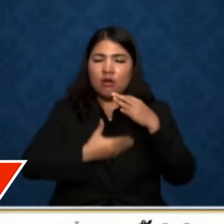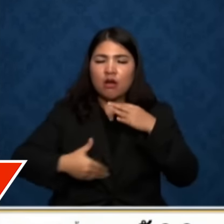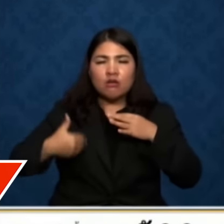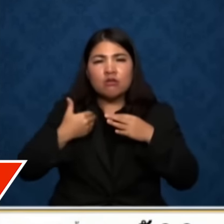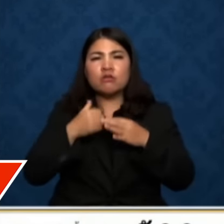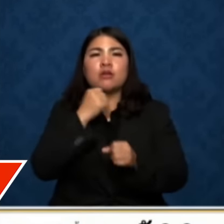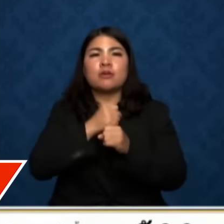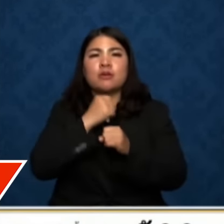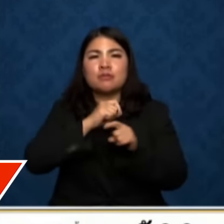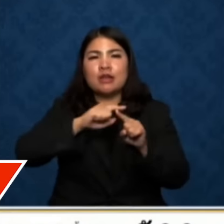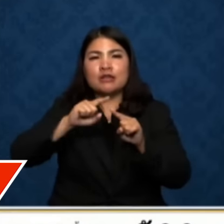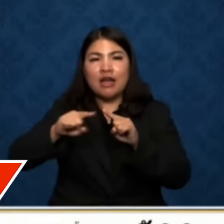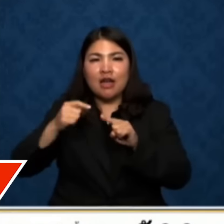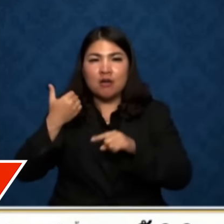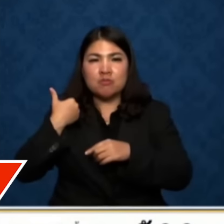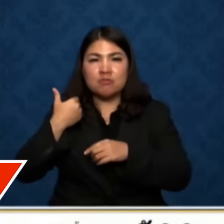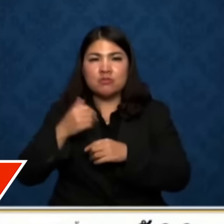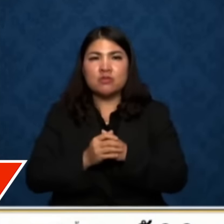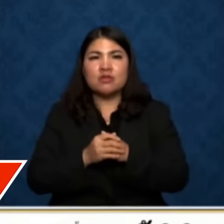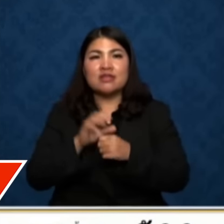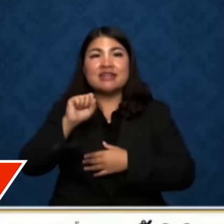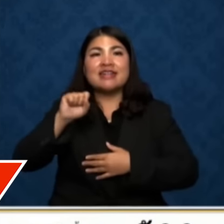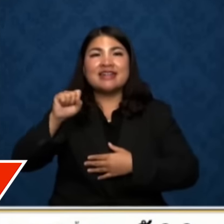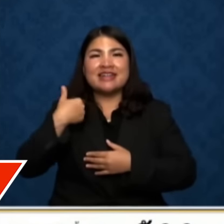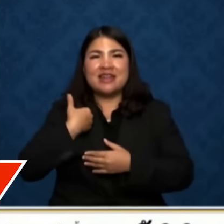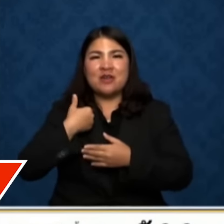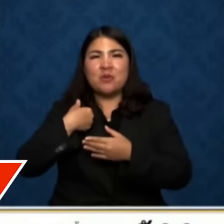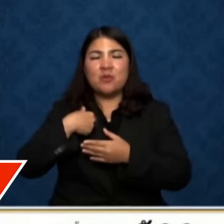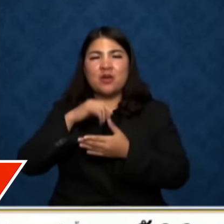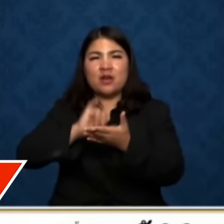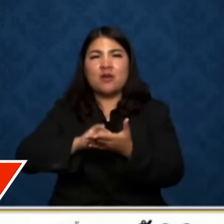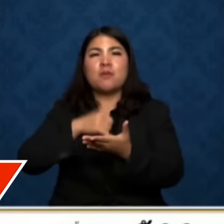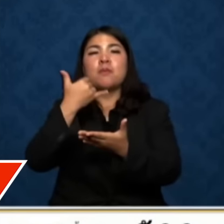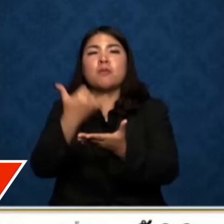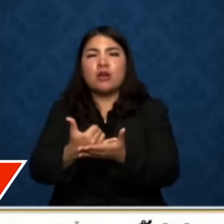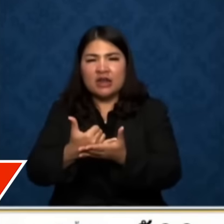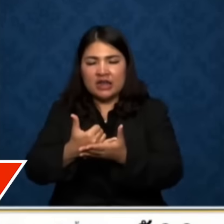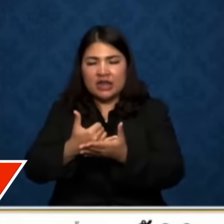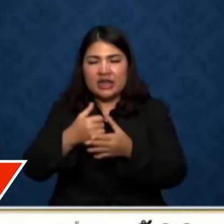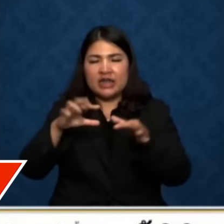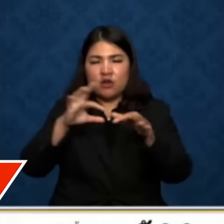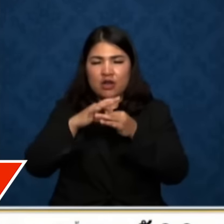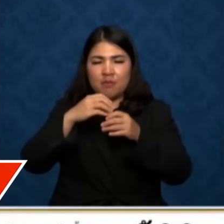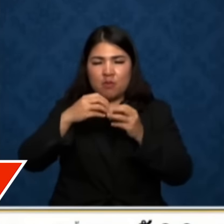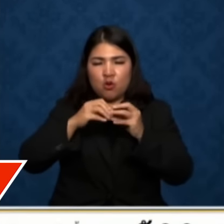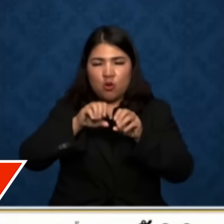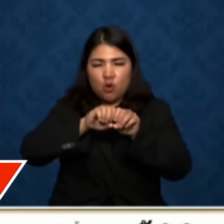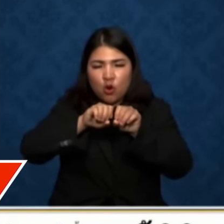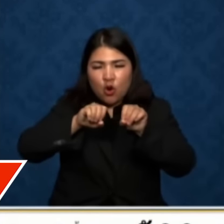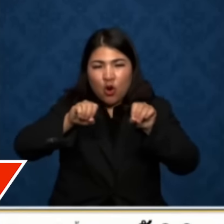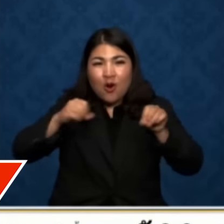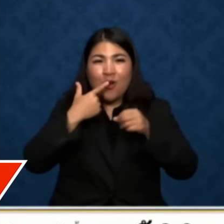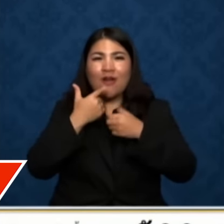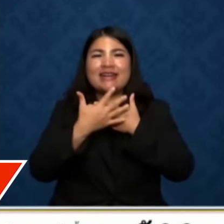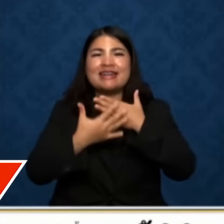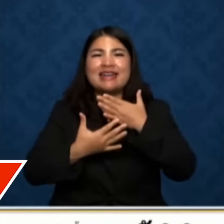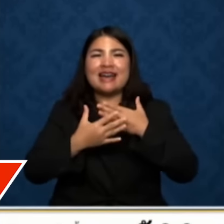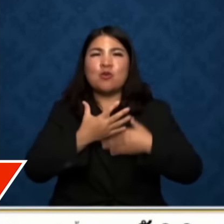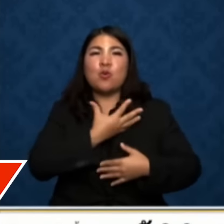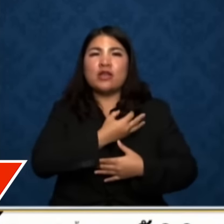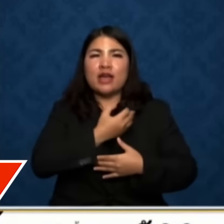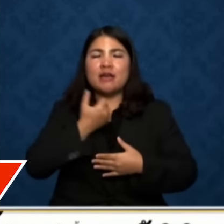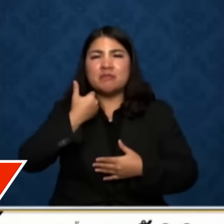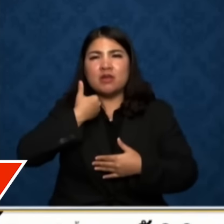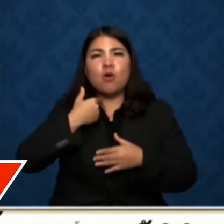ไปได้เพื่อนสมาชิกเราวันนั้นที่ล้มป๊อกไปวันนั้นก็เป็นเรื่องของหลอดเลือดหัวใจประมาณนี้เลยอันตรายครับอันตรายนะครับแต่โอเค